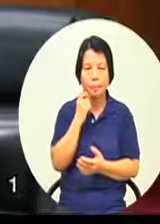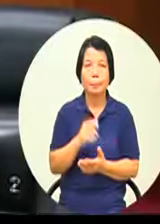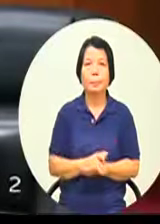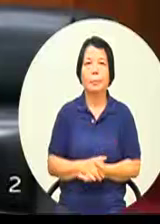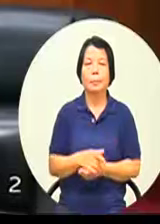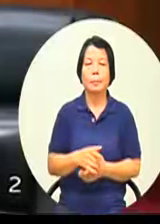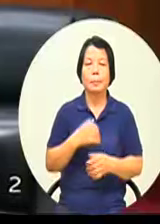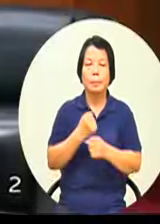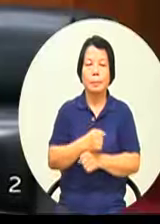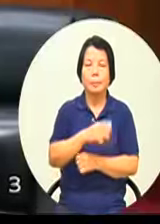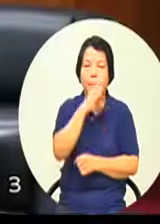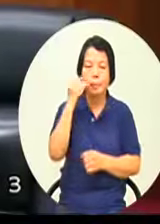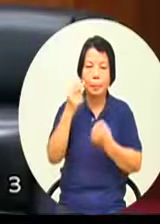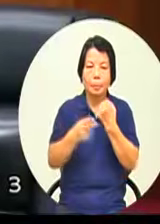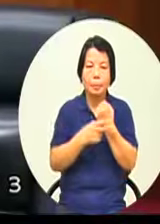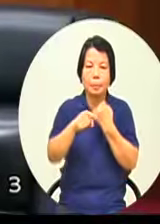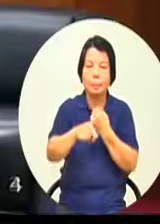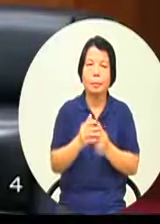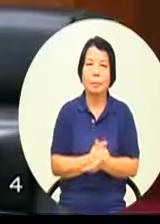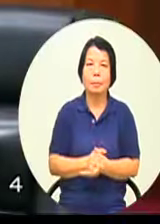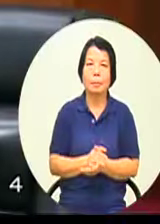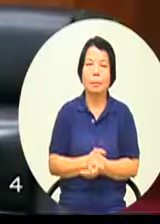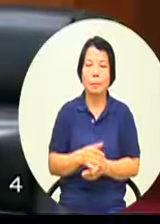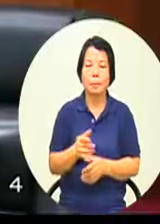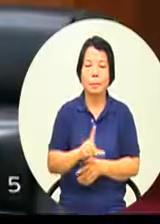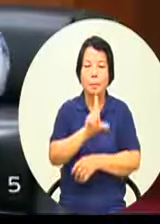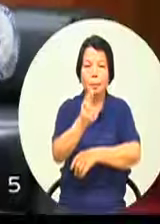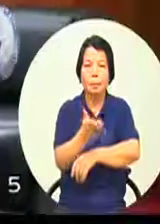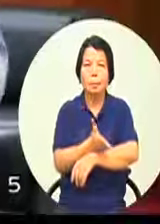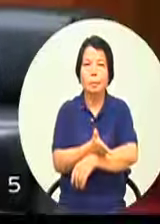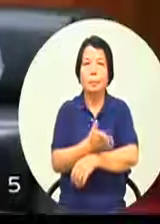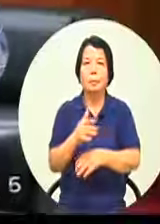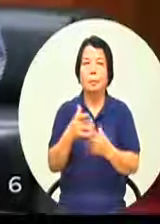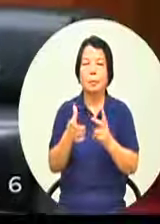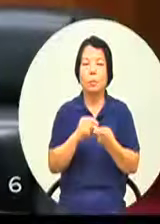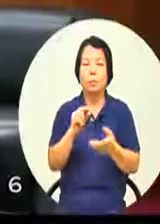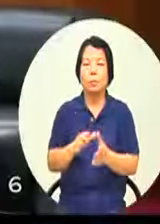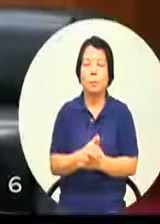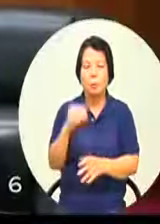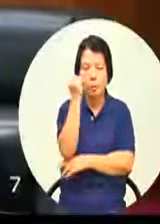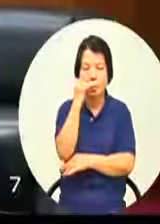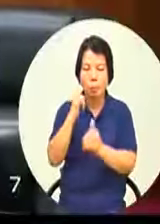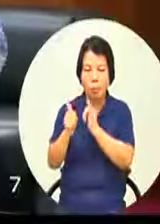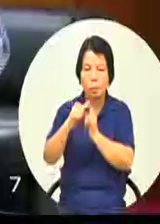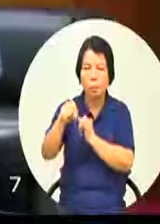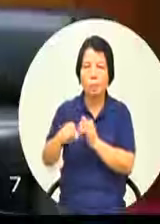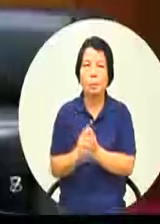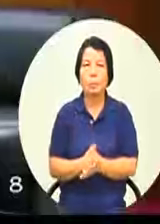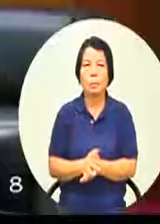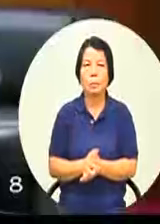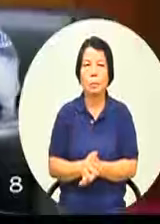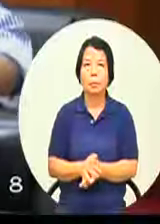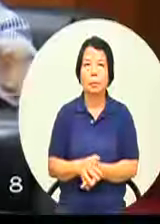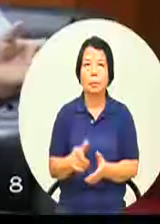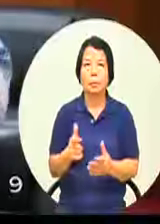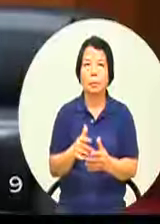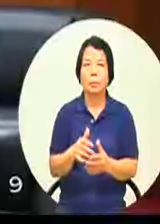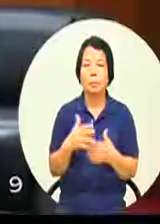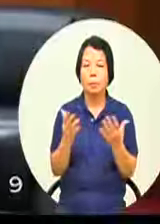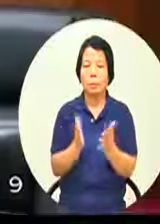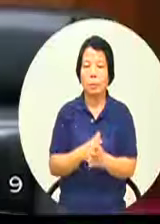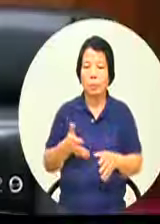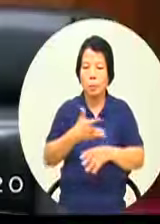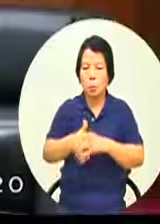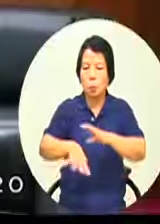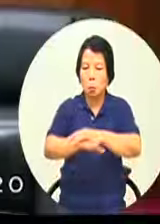像玛雅里的聚落上方，几乎是跟住户了哈，住户的那个住宅已经完全底下完全